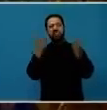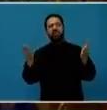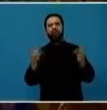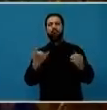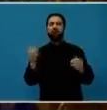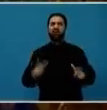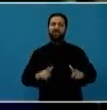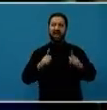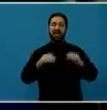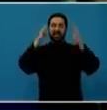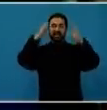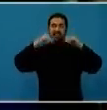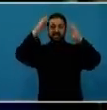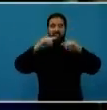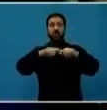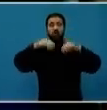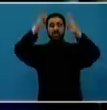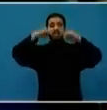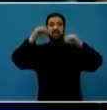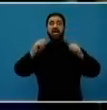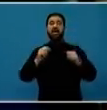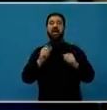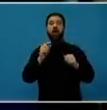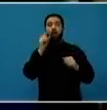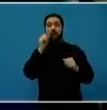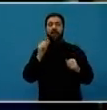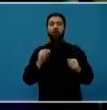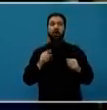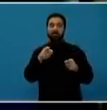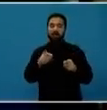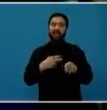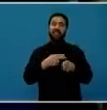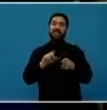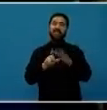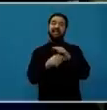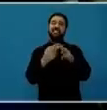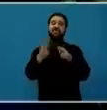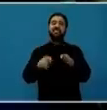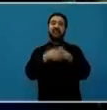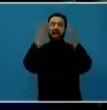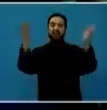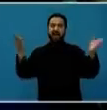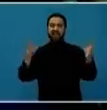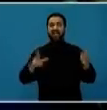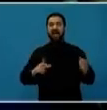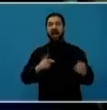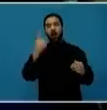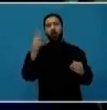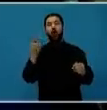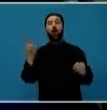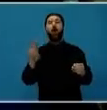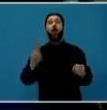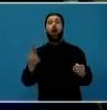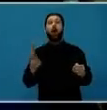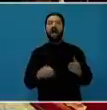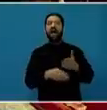din Sfânta Scriptură poate fi înțeles că are un rol pedagogic, cel din viața bisericii